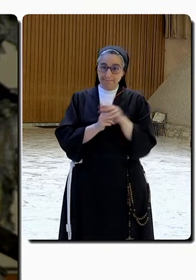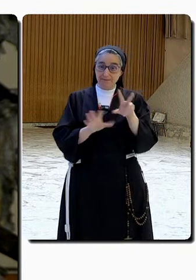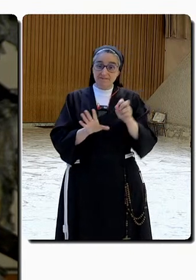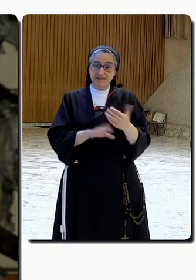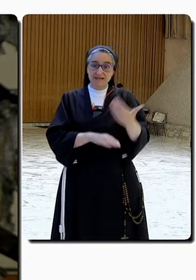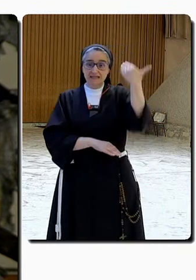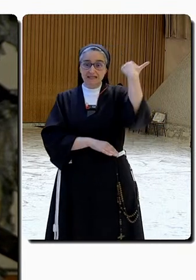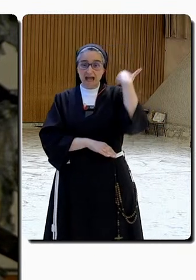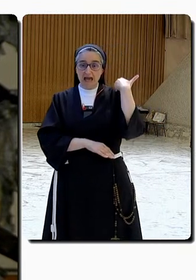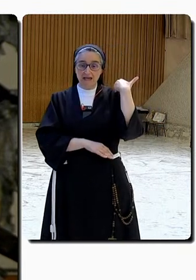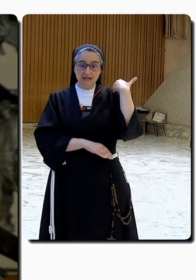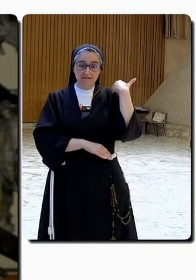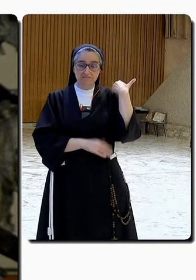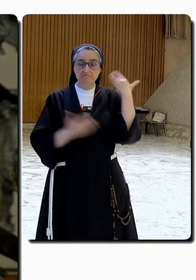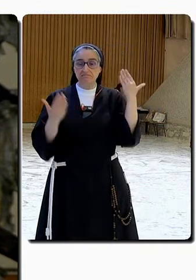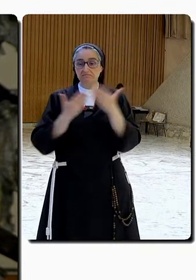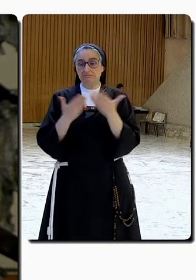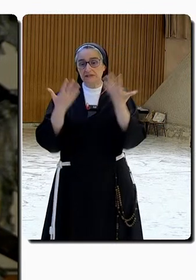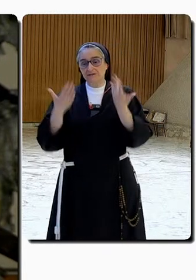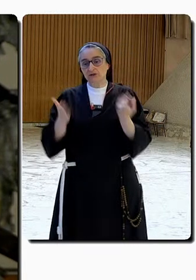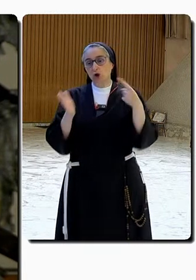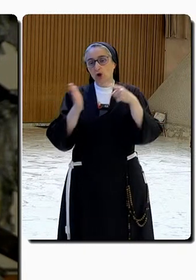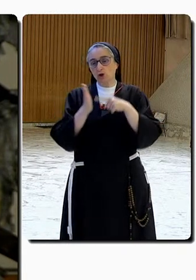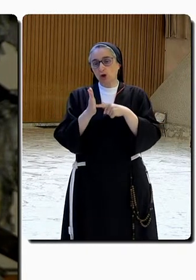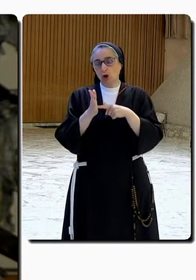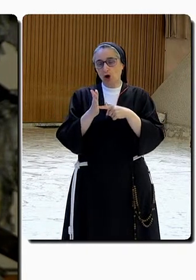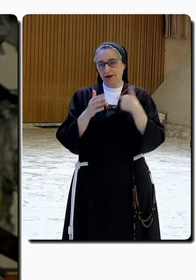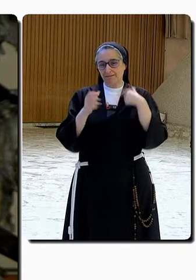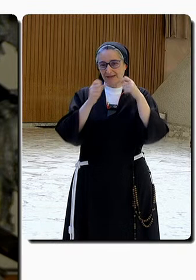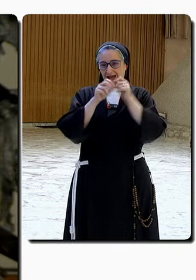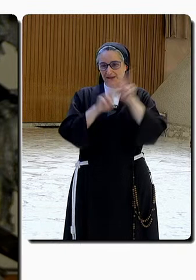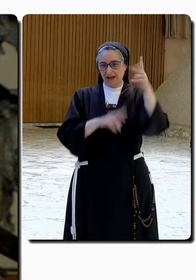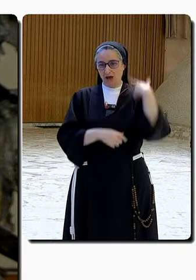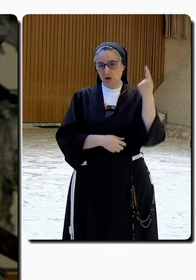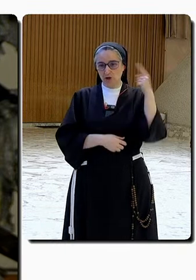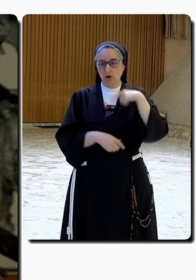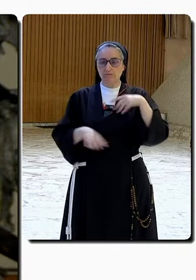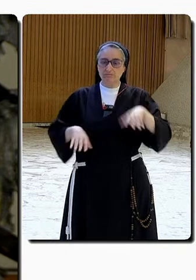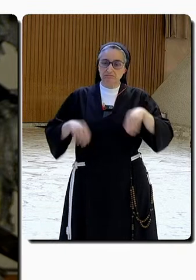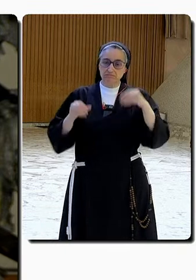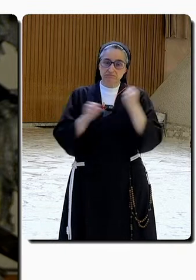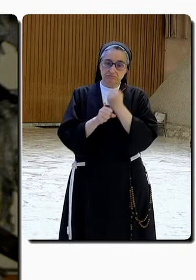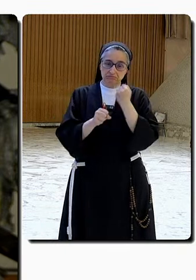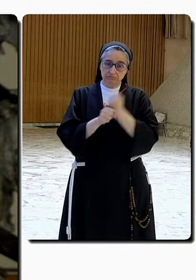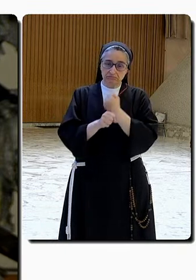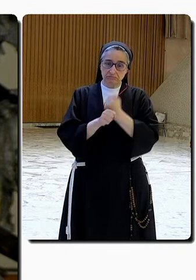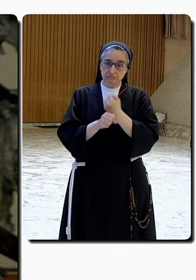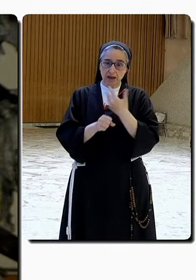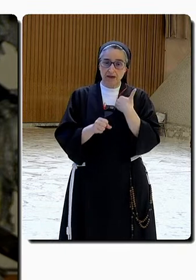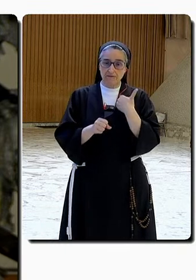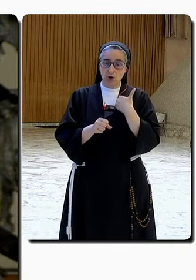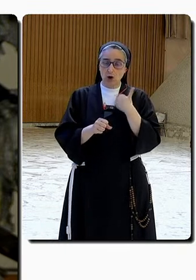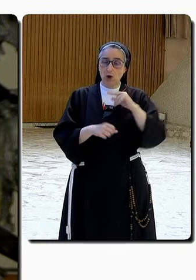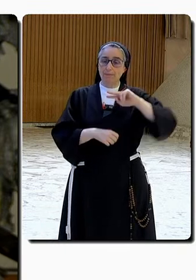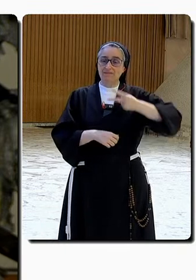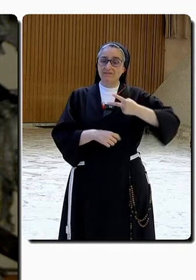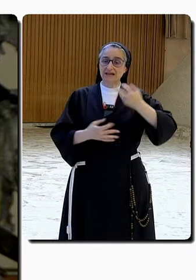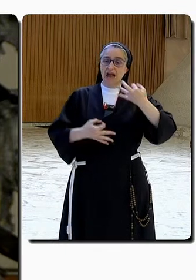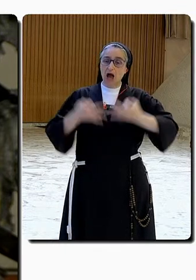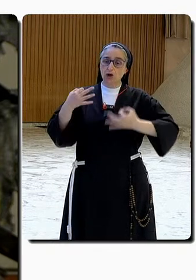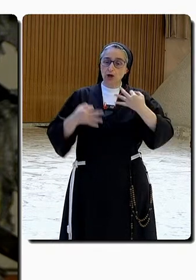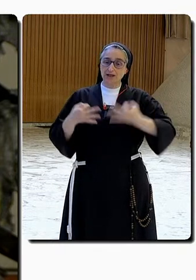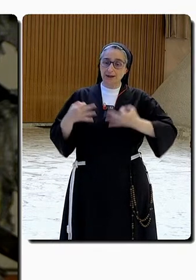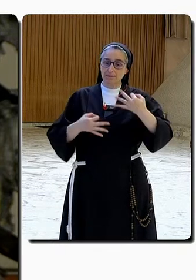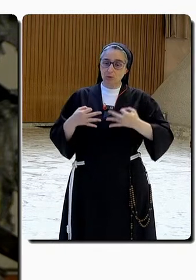20 anni fa, quando dopo gli studi sono tornato in patria da Roma, ho iniziato a lavorare come vicario